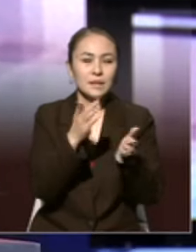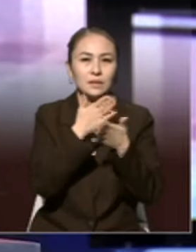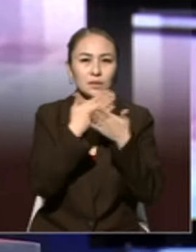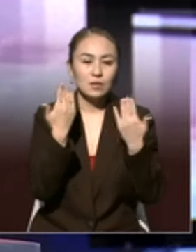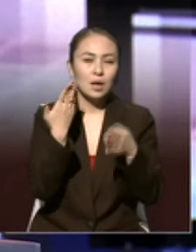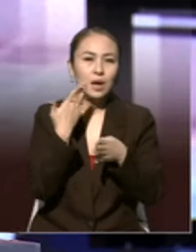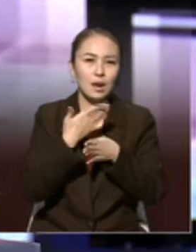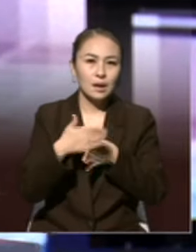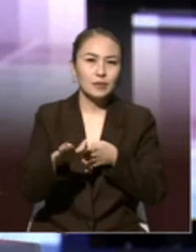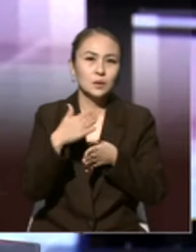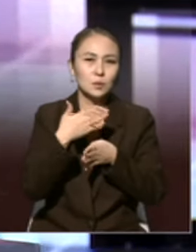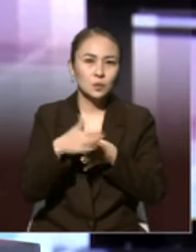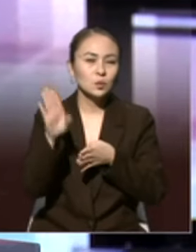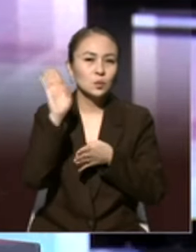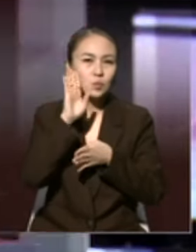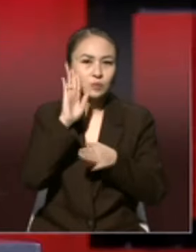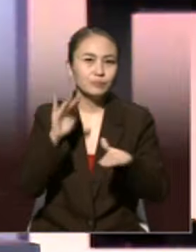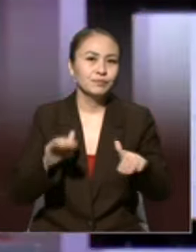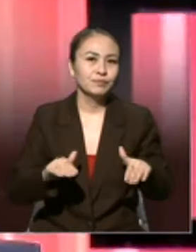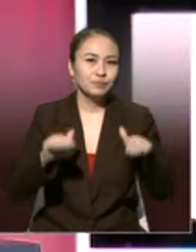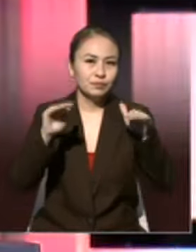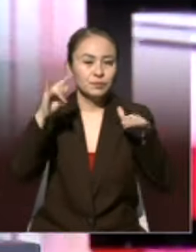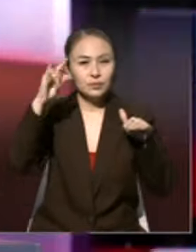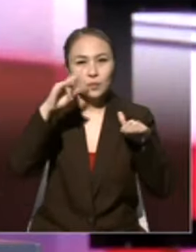ақырындап су деңгейі көтерілуде. Ал